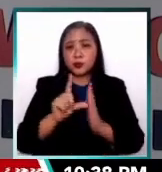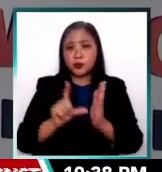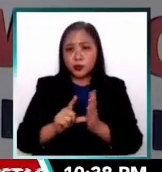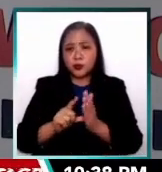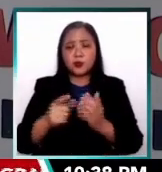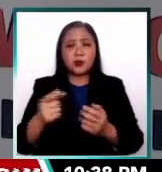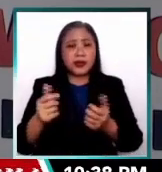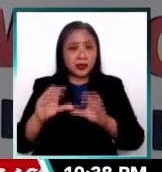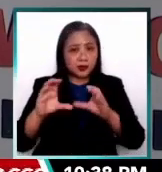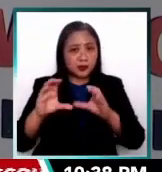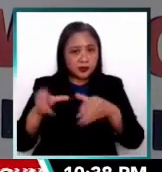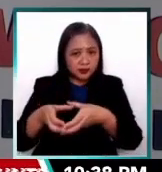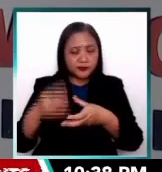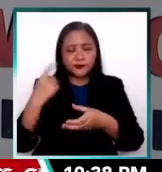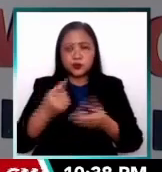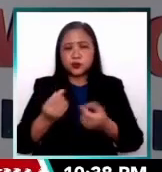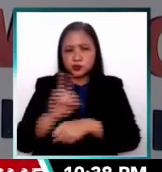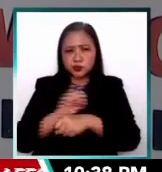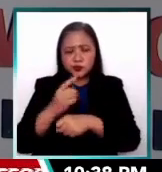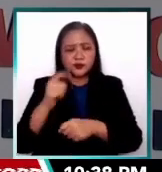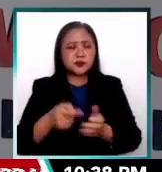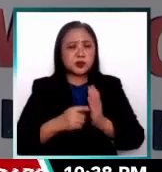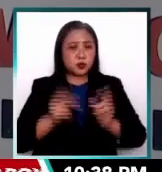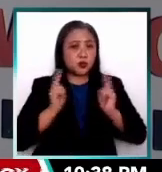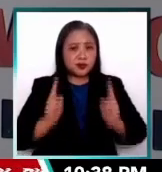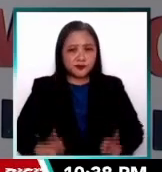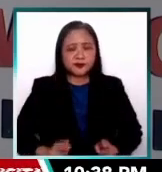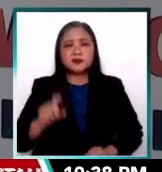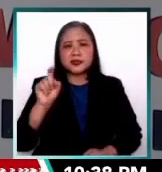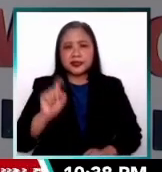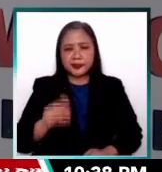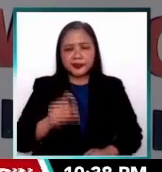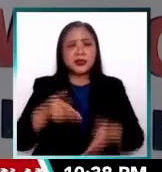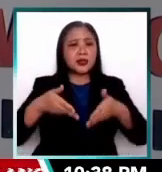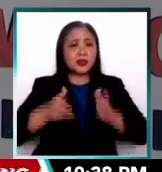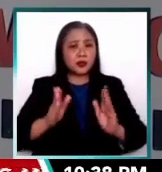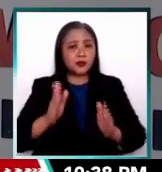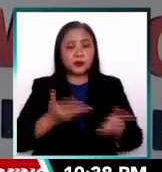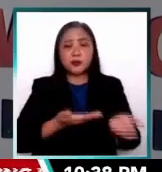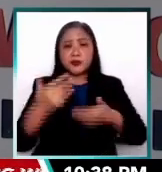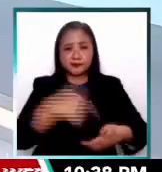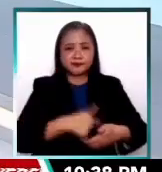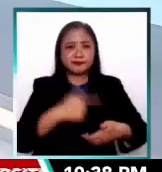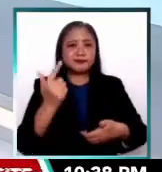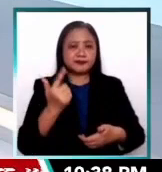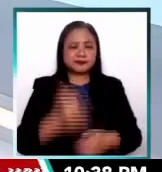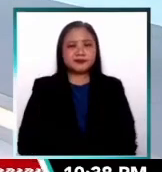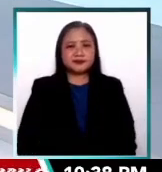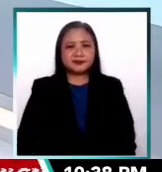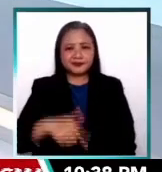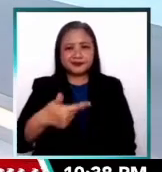nagpapatupad ng kanilang duties in prescribed uniforms ang tanging papayagan na magdala ng firearms. June? Maraming